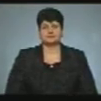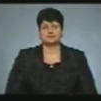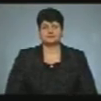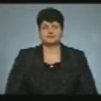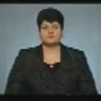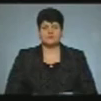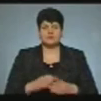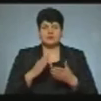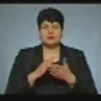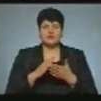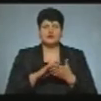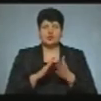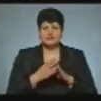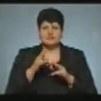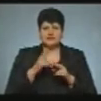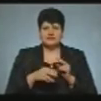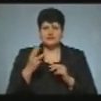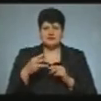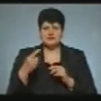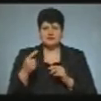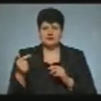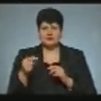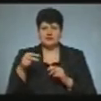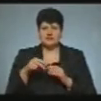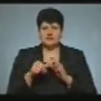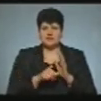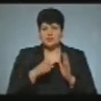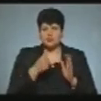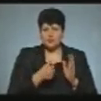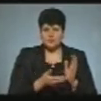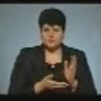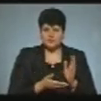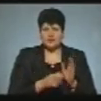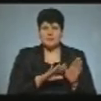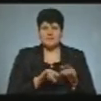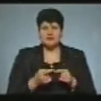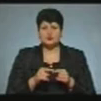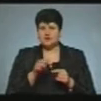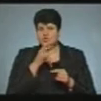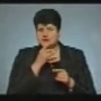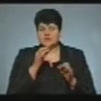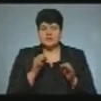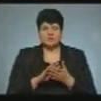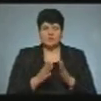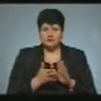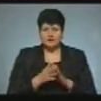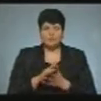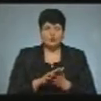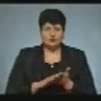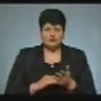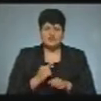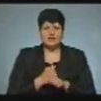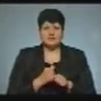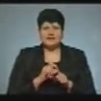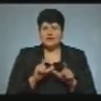Терміни дії договору закінчиться 31 грудня 2016 року. Після цього часу жодних договорів продовження цієї такої не